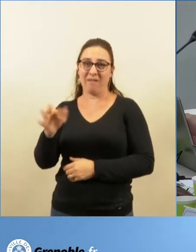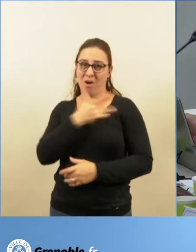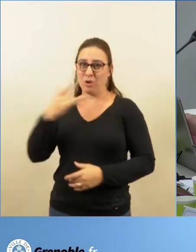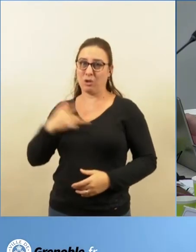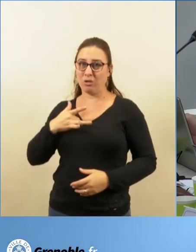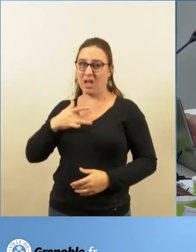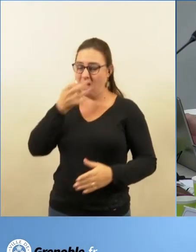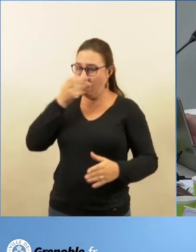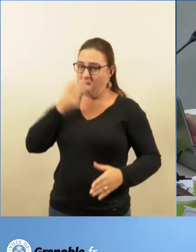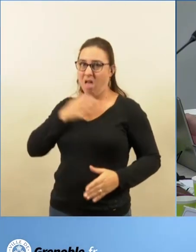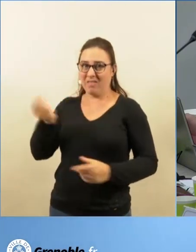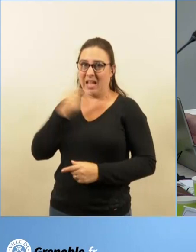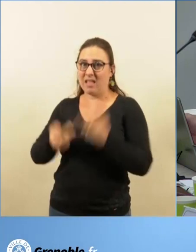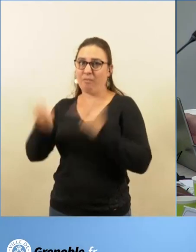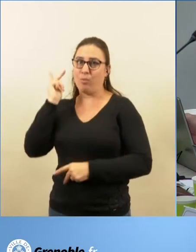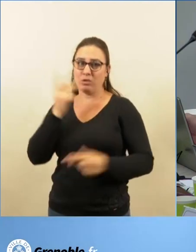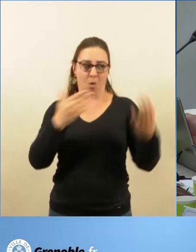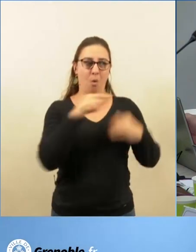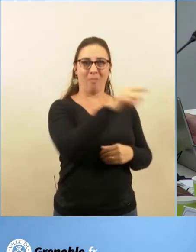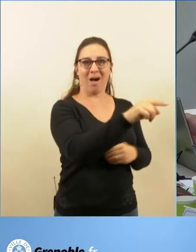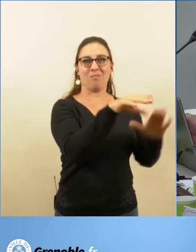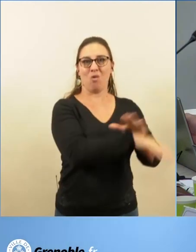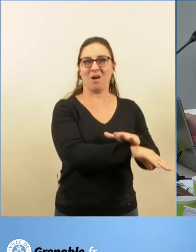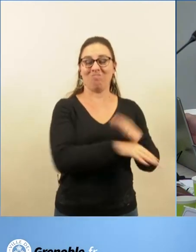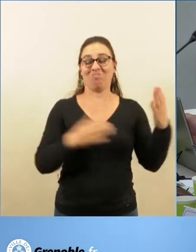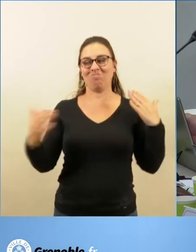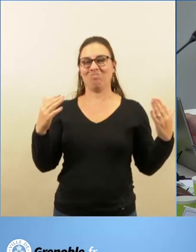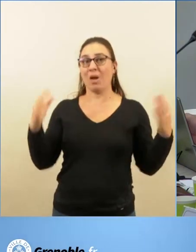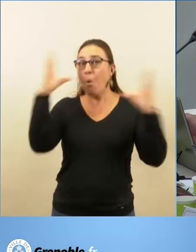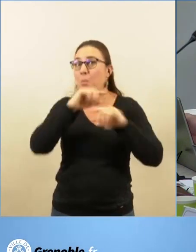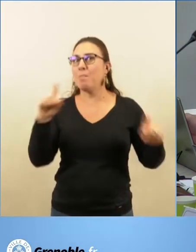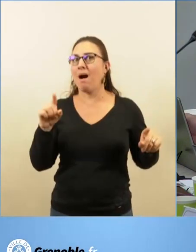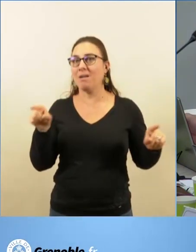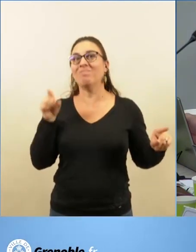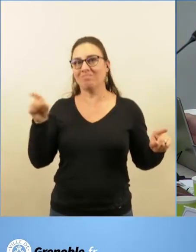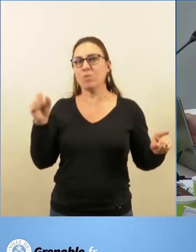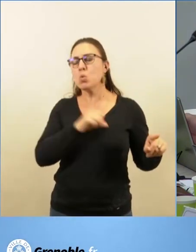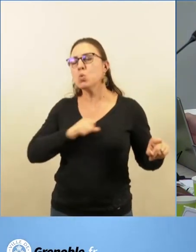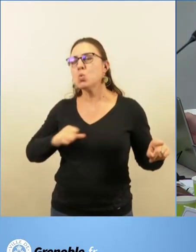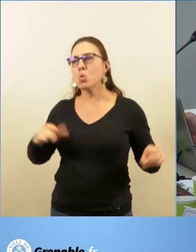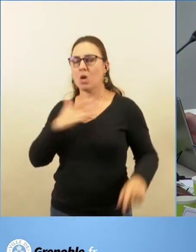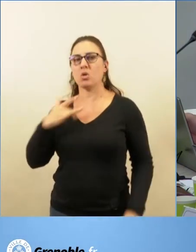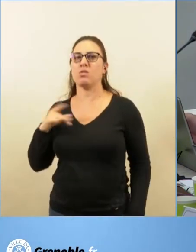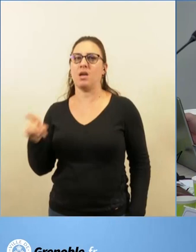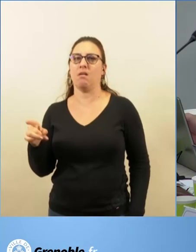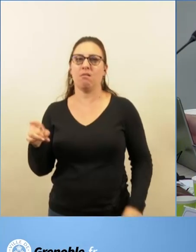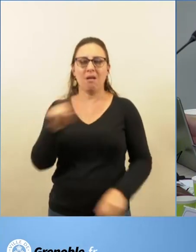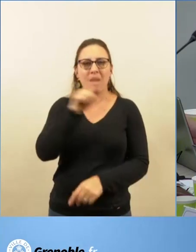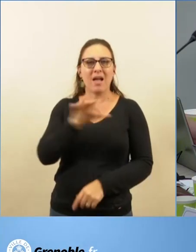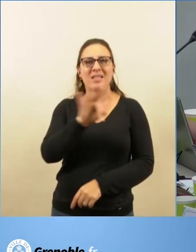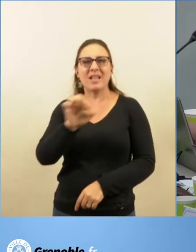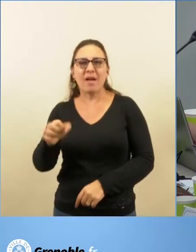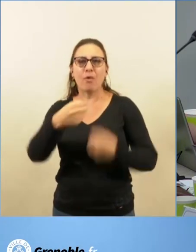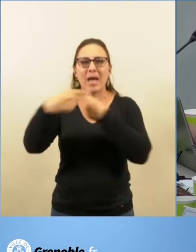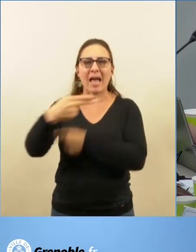santé que celles qui sont émises par le chauffage au bois et c'est quelque chose qu'il ne faut pas qu'on oublie quand même et que quand on parle de ZFE on ne parle pas que